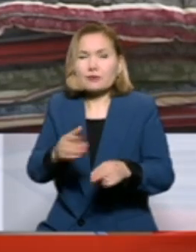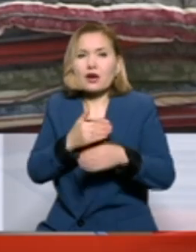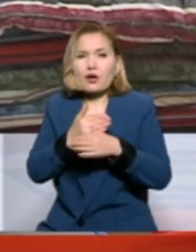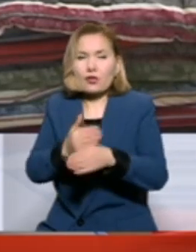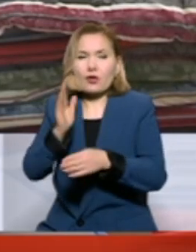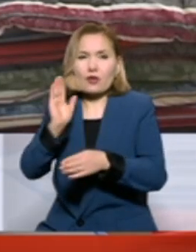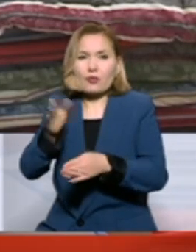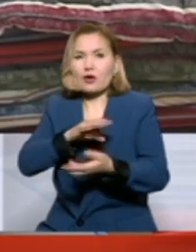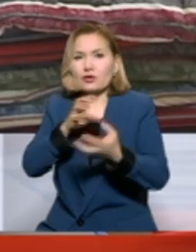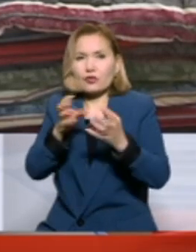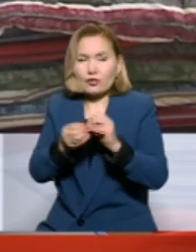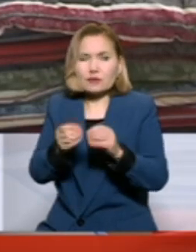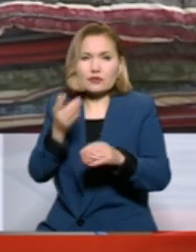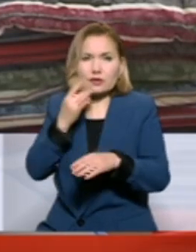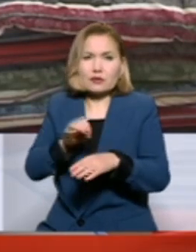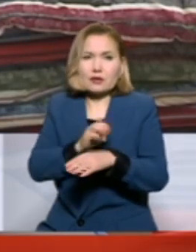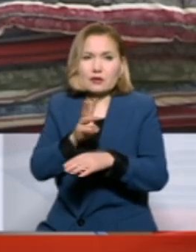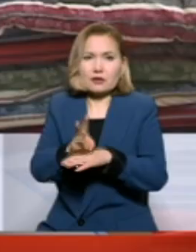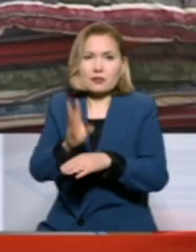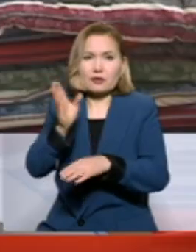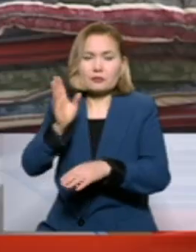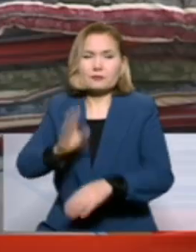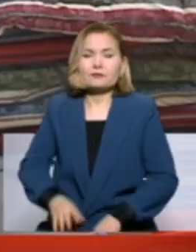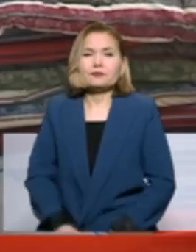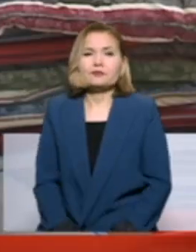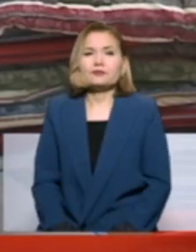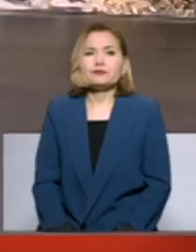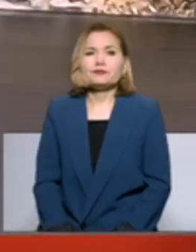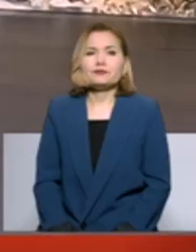ұстап, жем-шөппен қамтамасыз етеді.